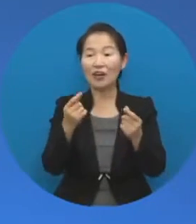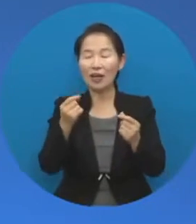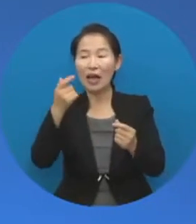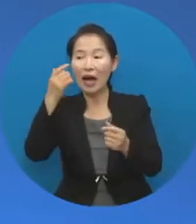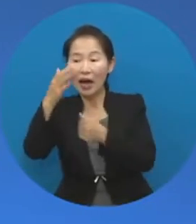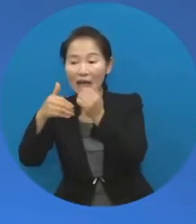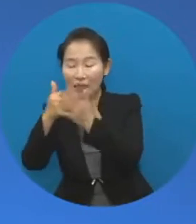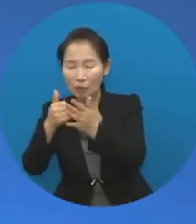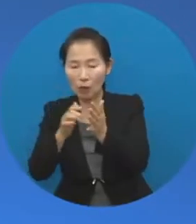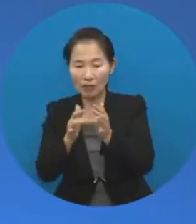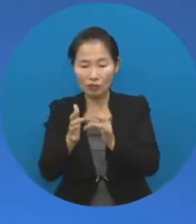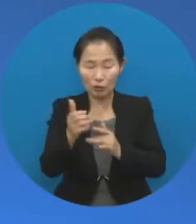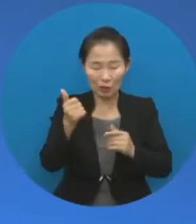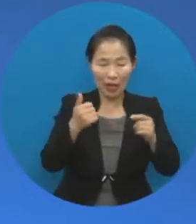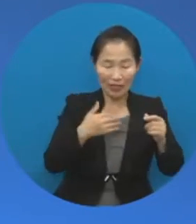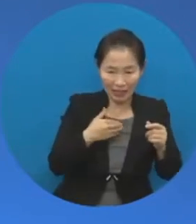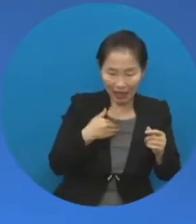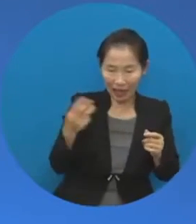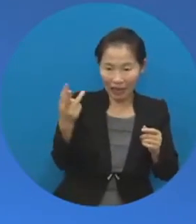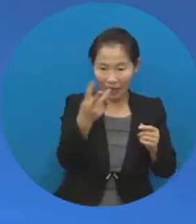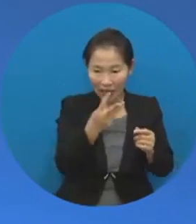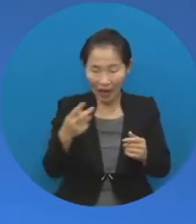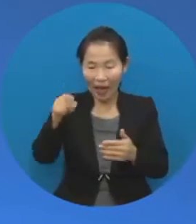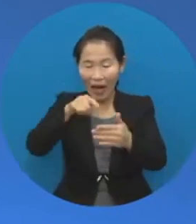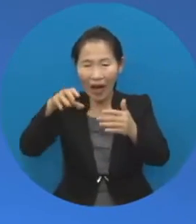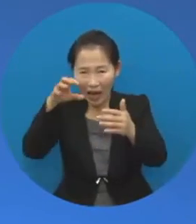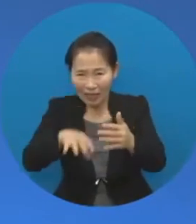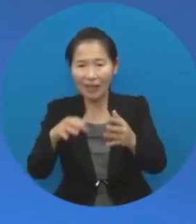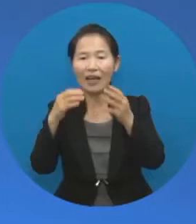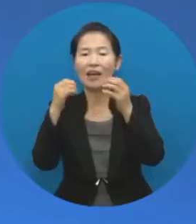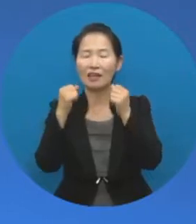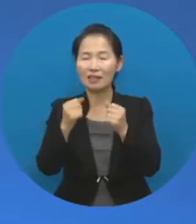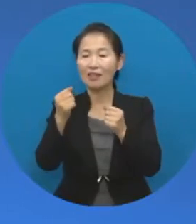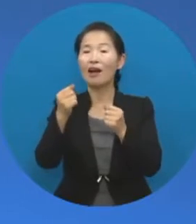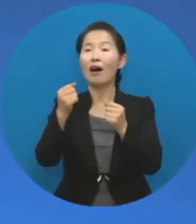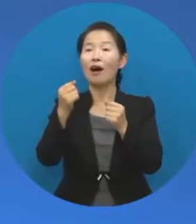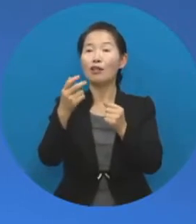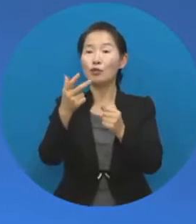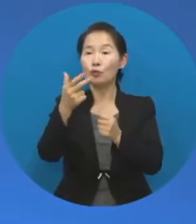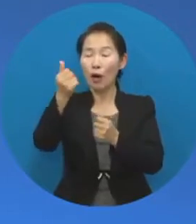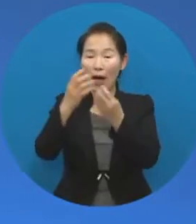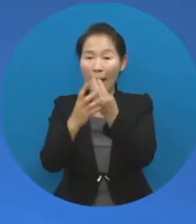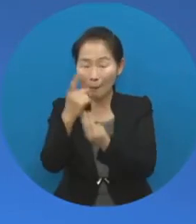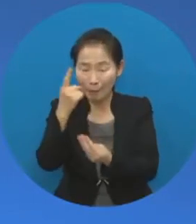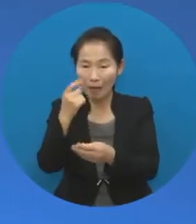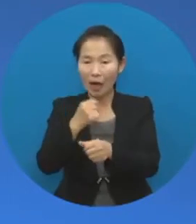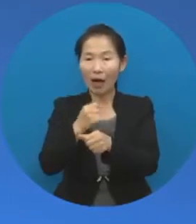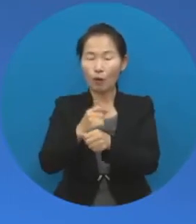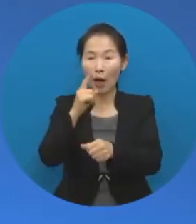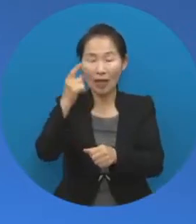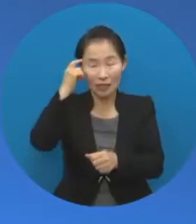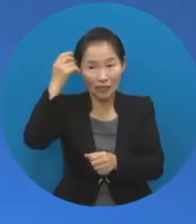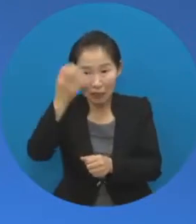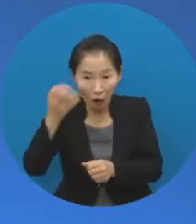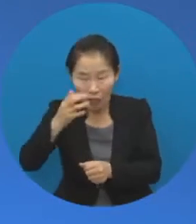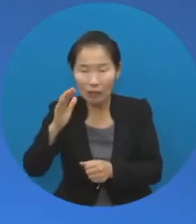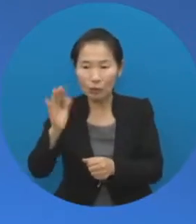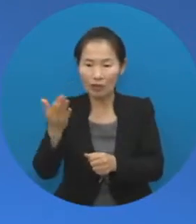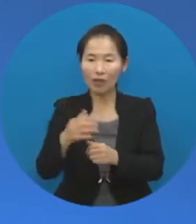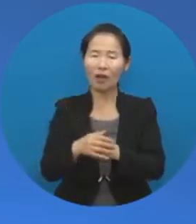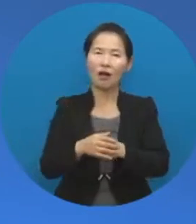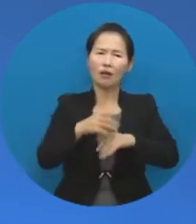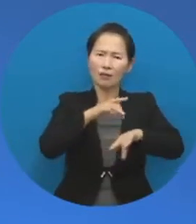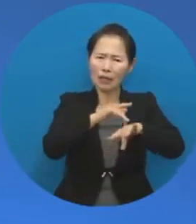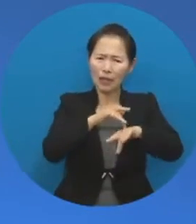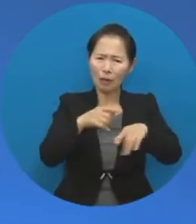안에 성령님이 오시고 우리가 성령 안에서 주와 합하는 자는 한 영이라 그러잖아요. 사탄과 합해서 한